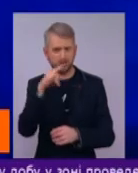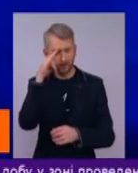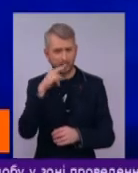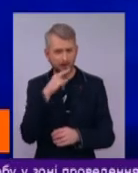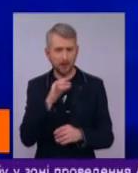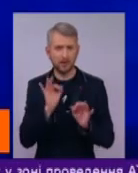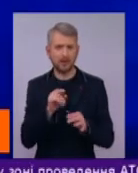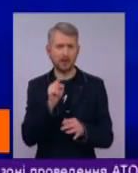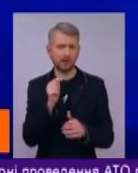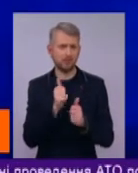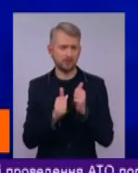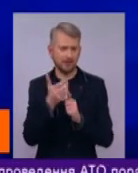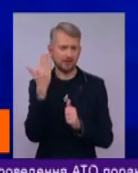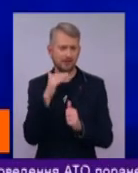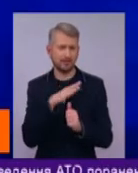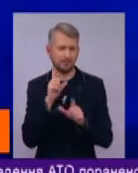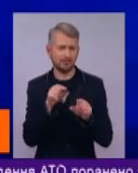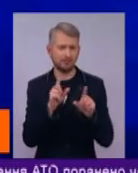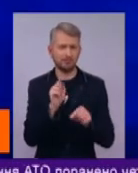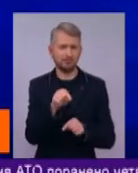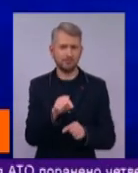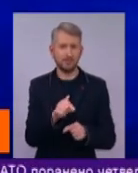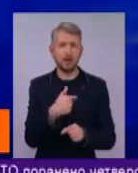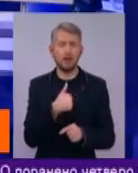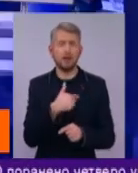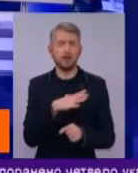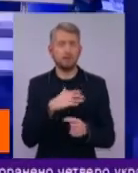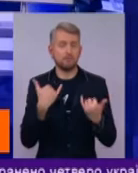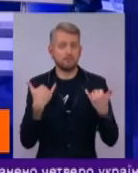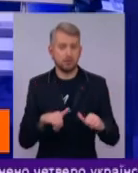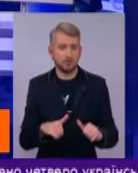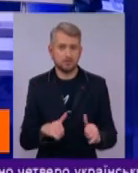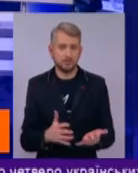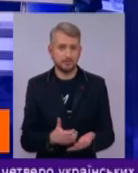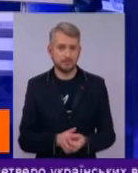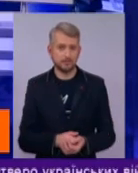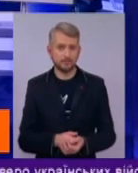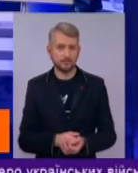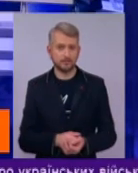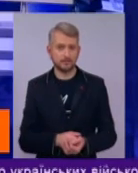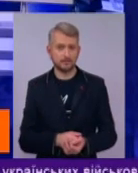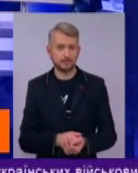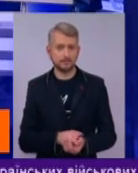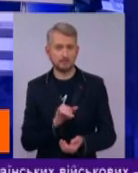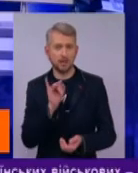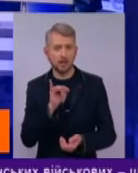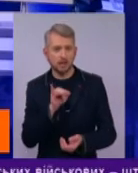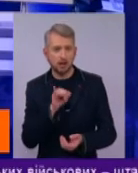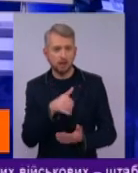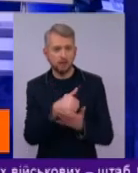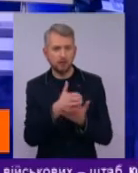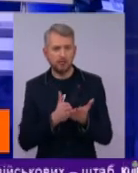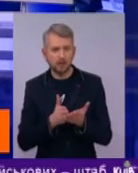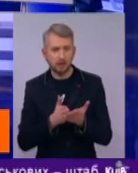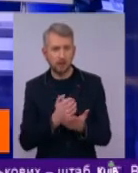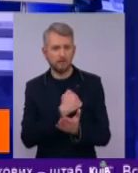хотя там часто бывал раньше. Вот. Я был просто поражен. И содержанием